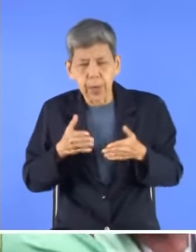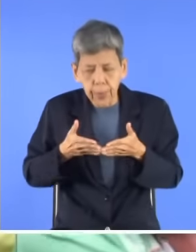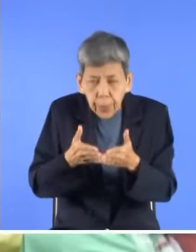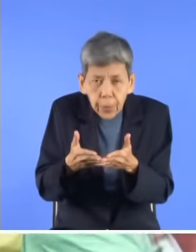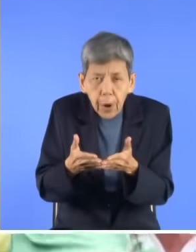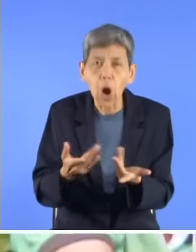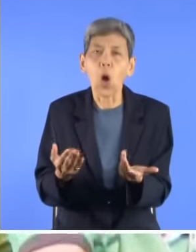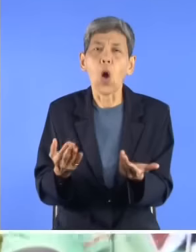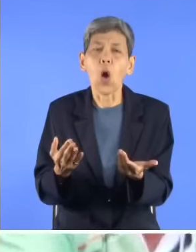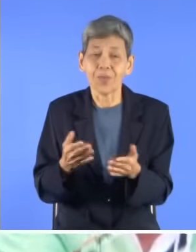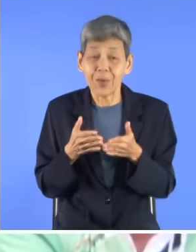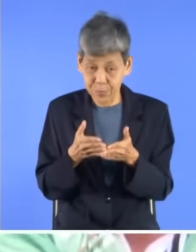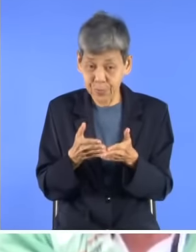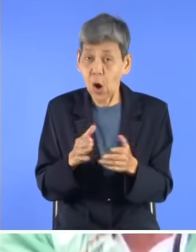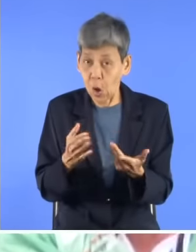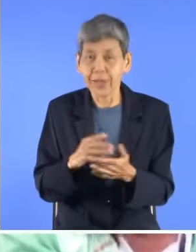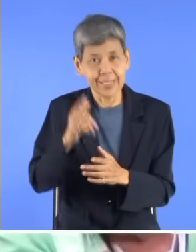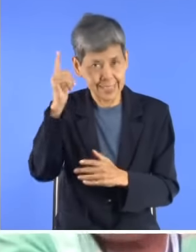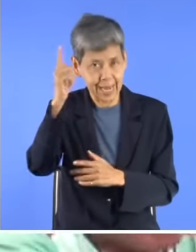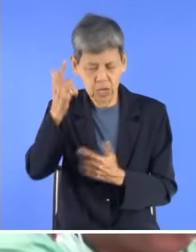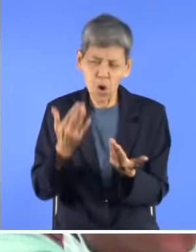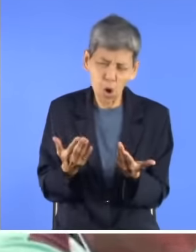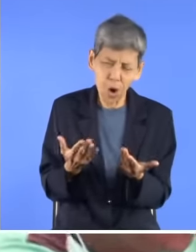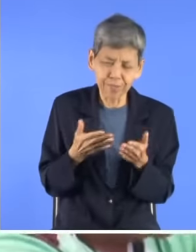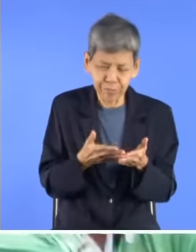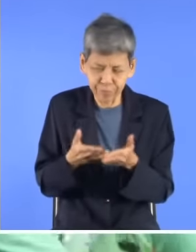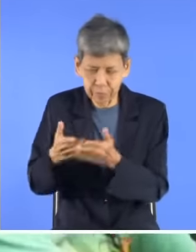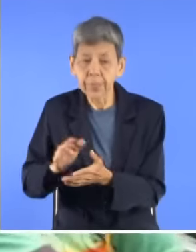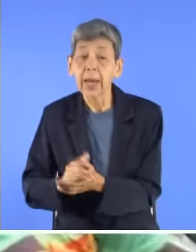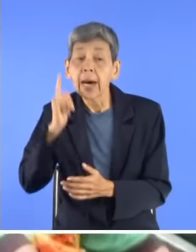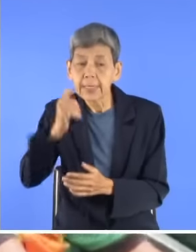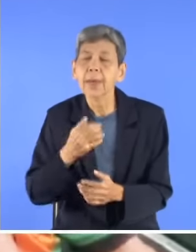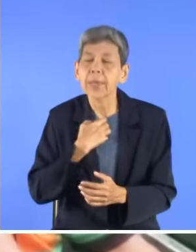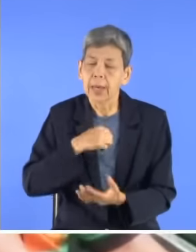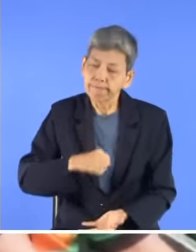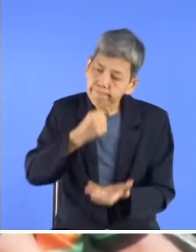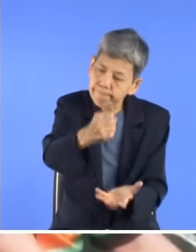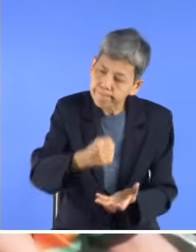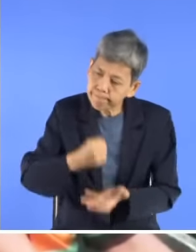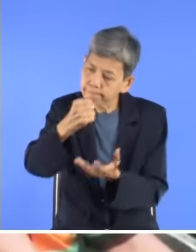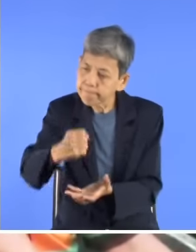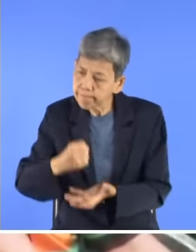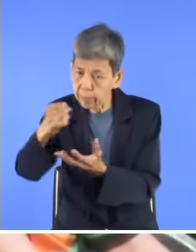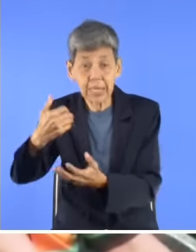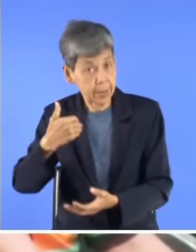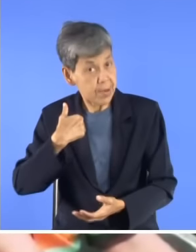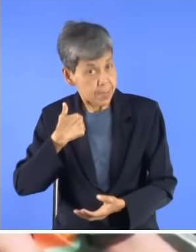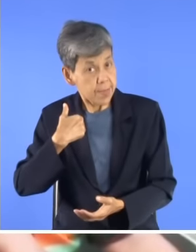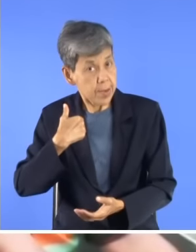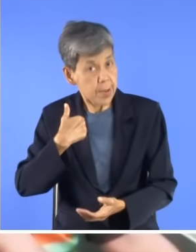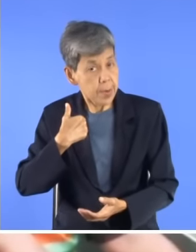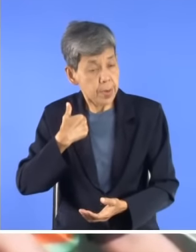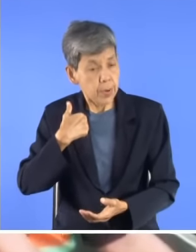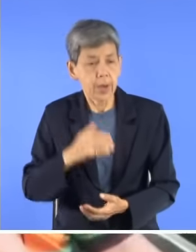อนี่นั่งเรือมารอนายทักษิณชินวัตรนะครับแล้วก็นายทักษิณก็ได้มอบถุงยางชีพมีจังหวะหนึ่ง